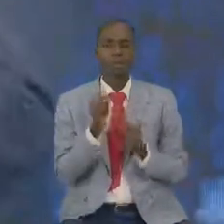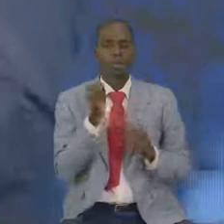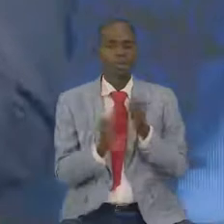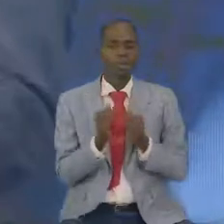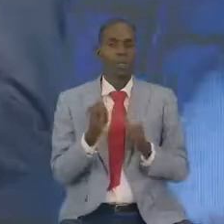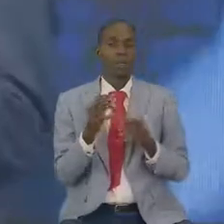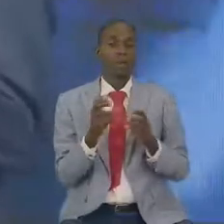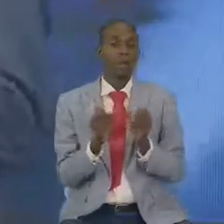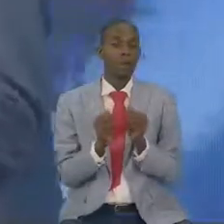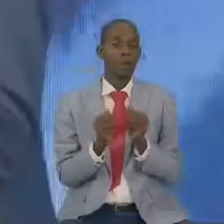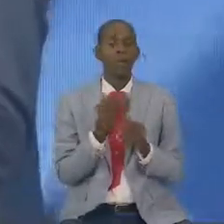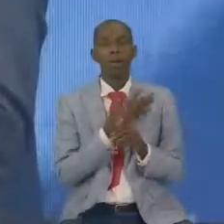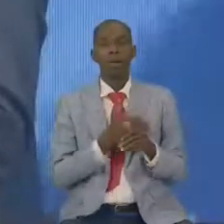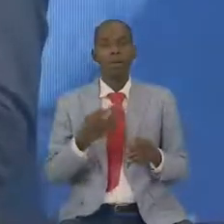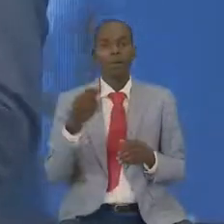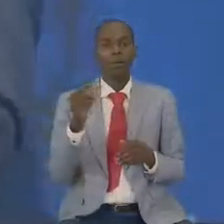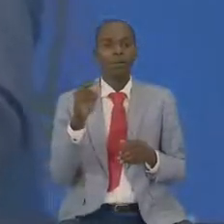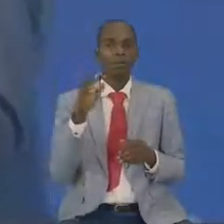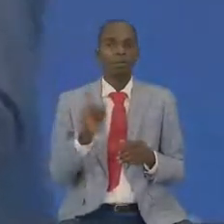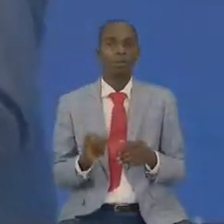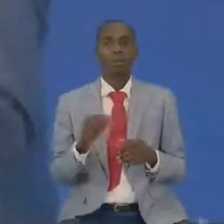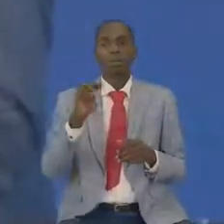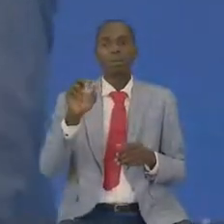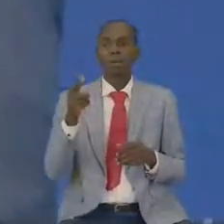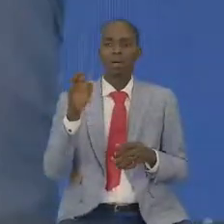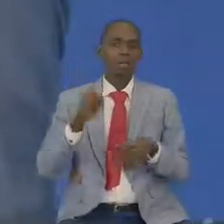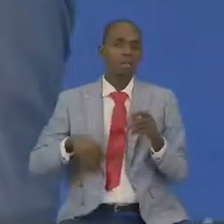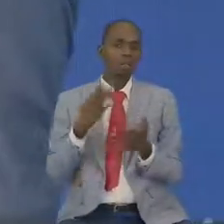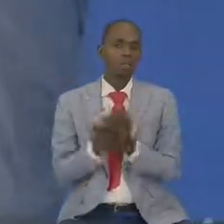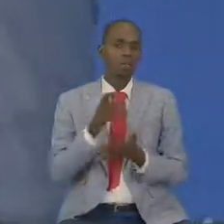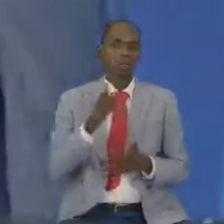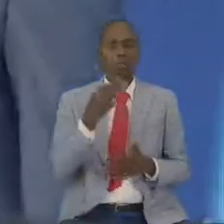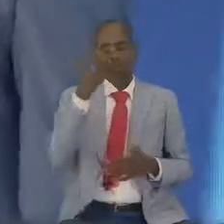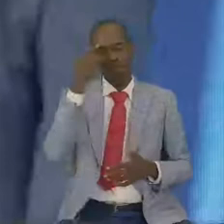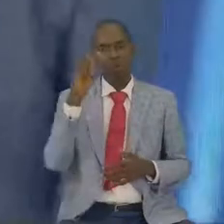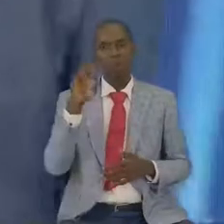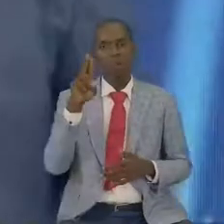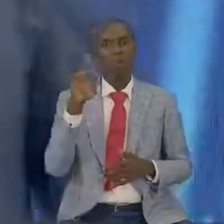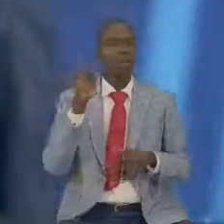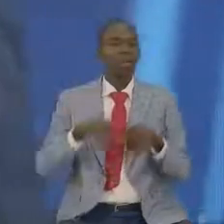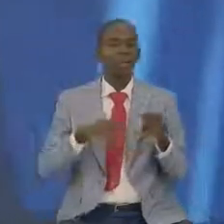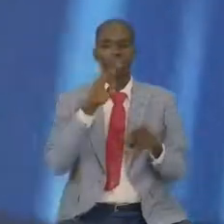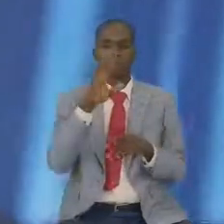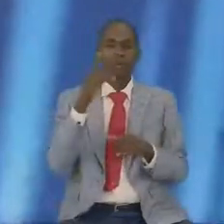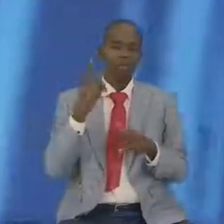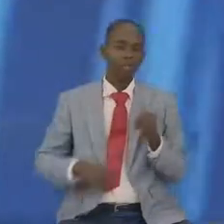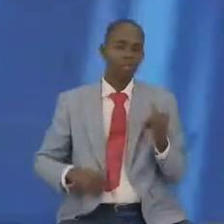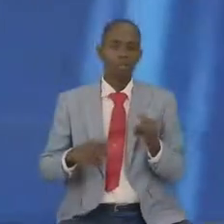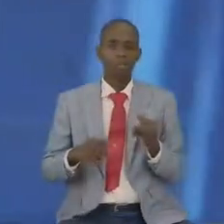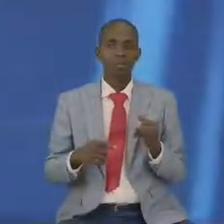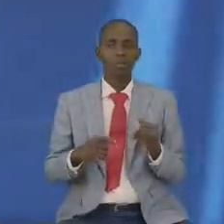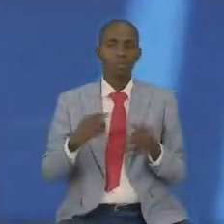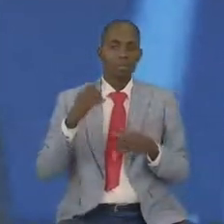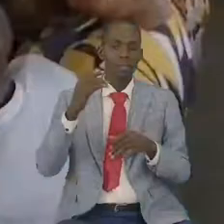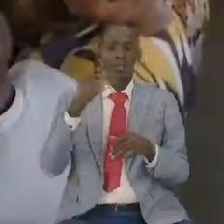pas vous arrêter. C'est une chose temporaire. Ce ne sera pas votre fin. Mara ne sera pas